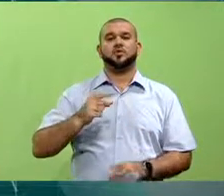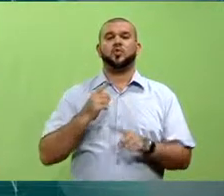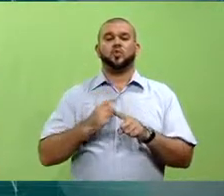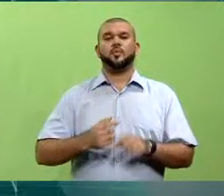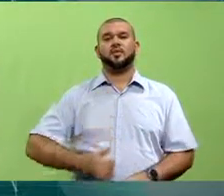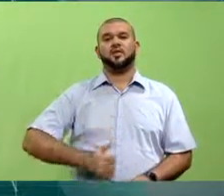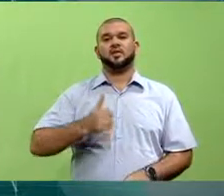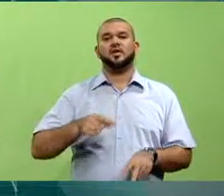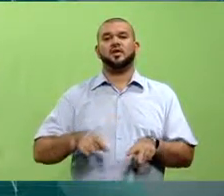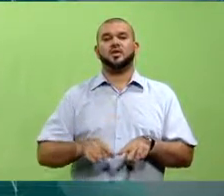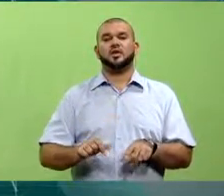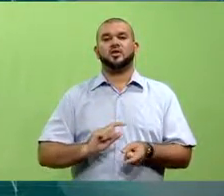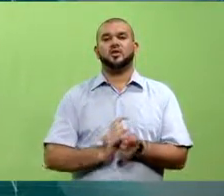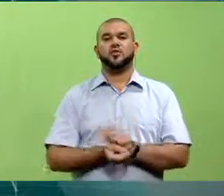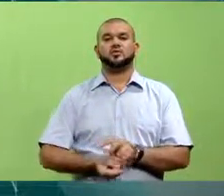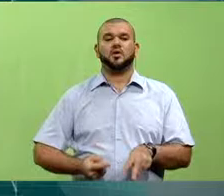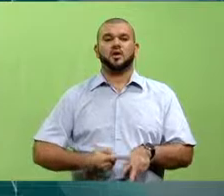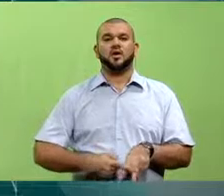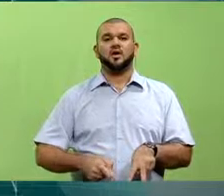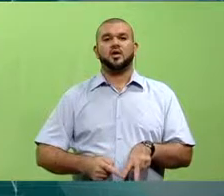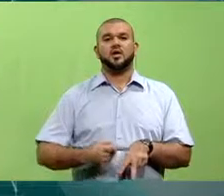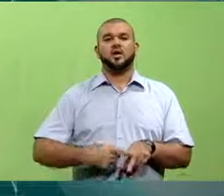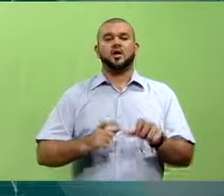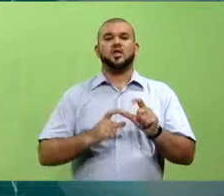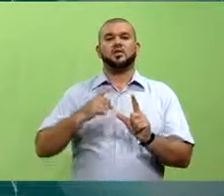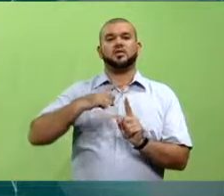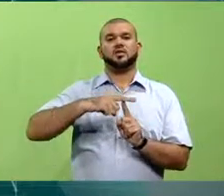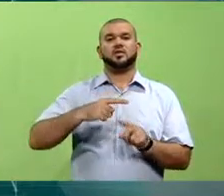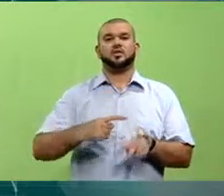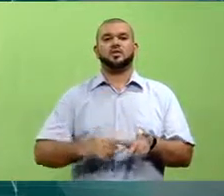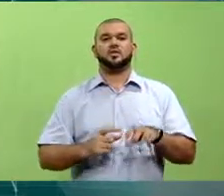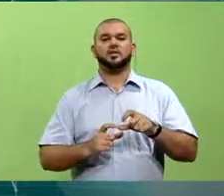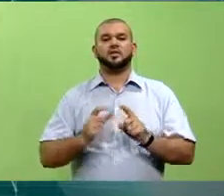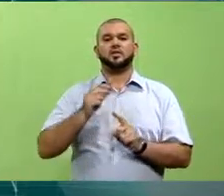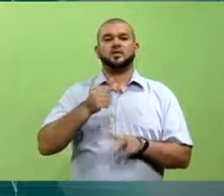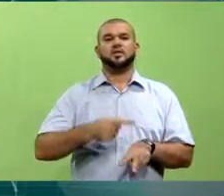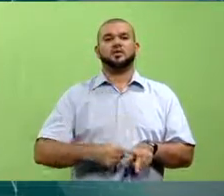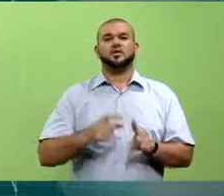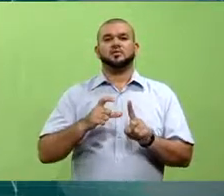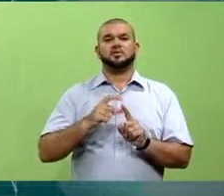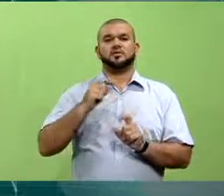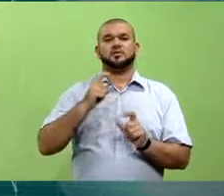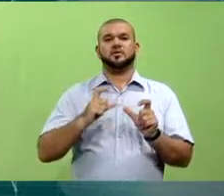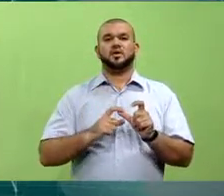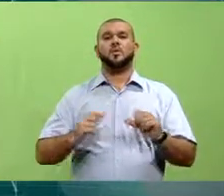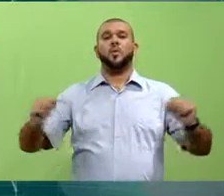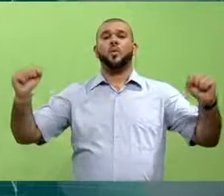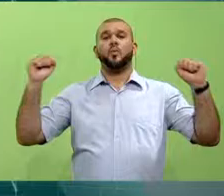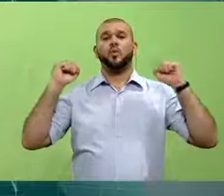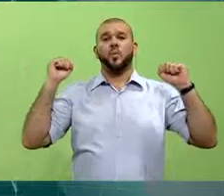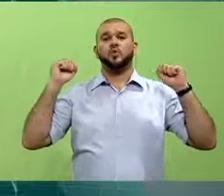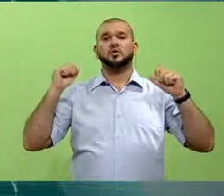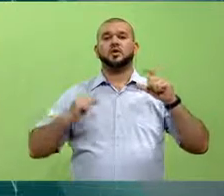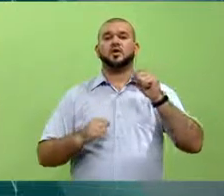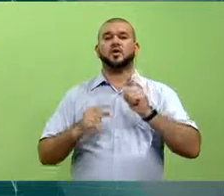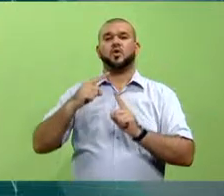Mausa'daki Otello Kalesi'nde iki toplumlu bir etkinliğe katıldı. Ay ışığı altında